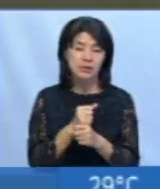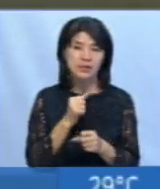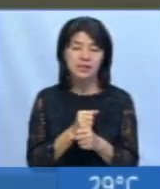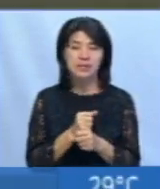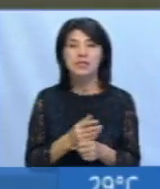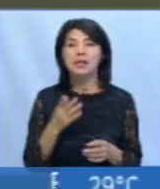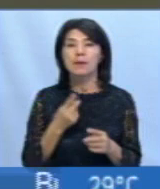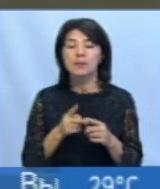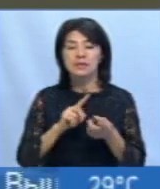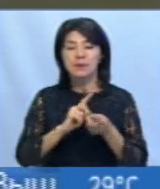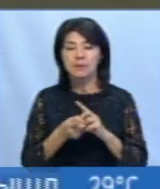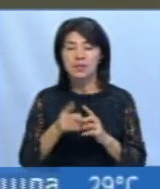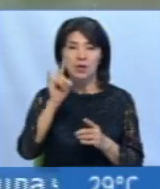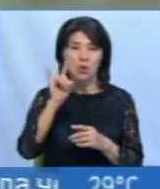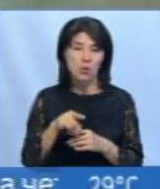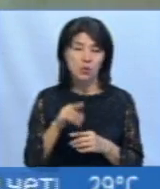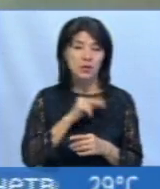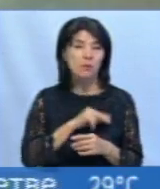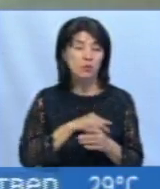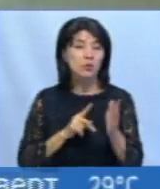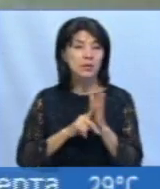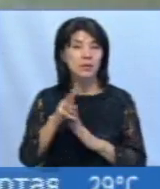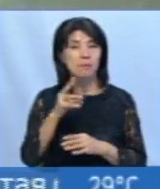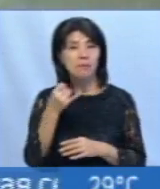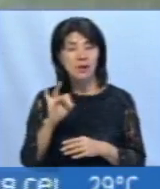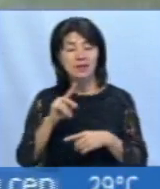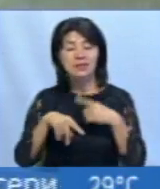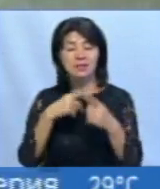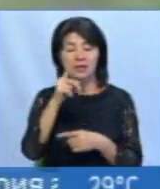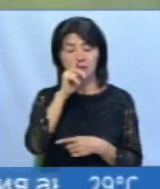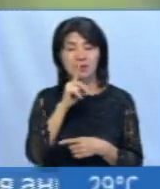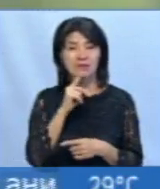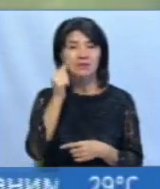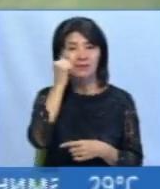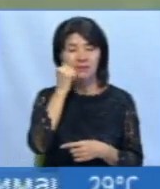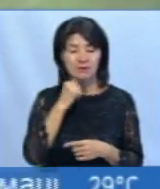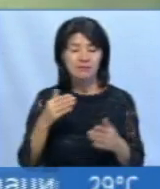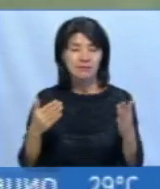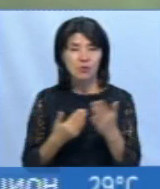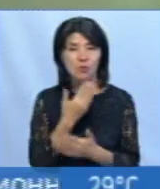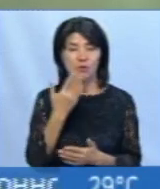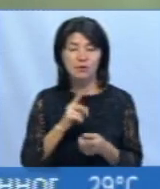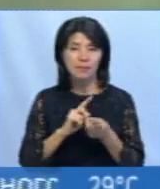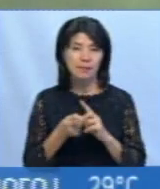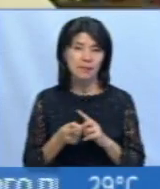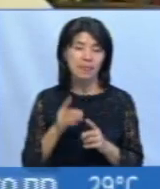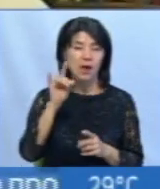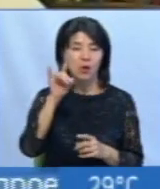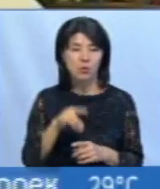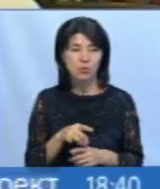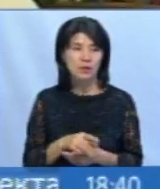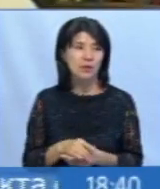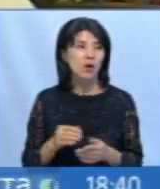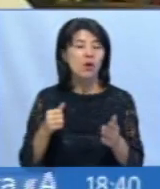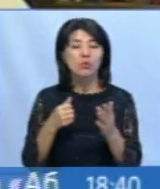по замене окон. Работы начались в мае, и уже через месяц на месте старых появились новые оконные блоки. До ремонта